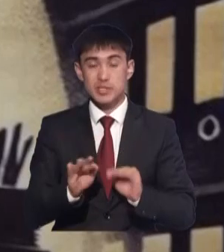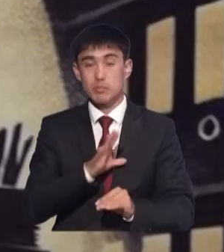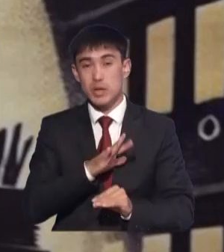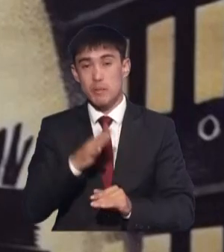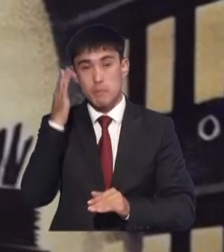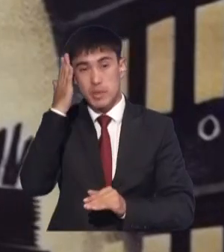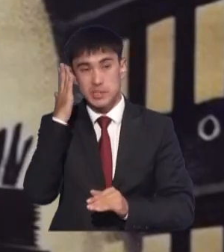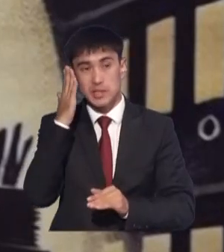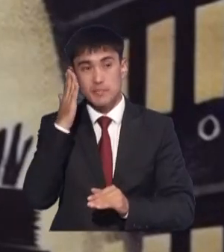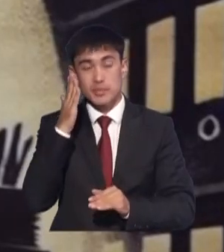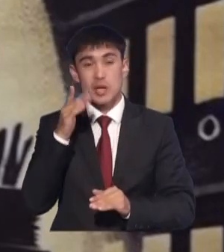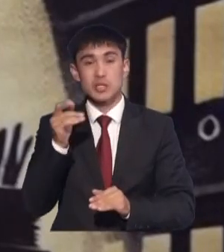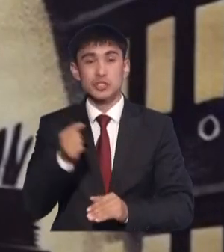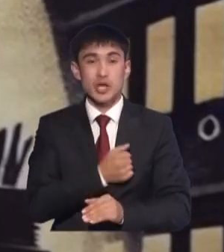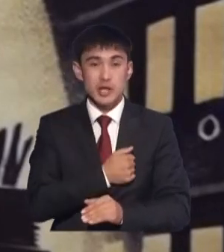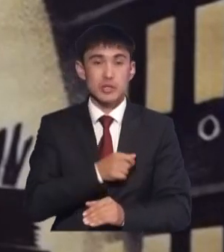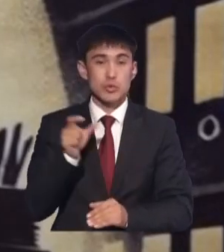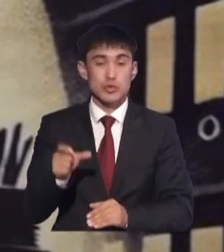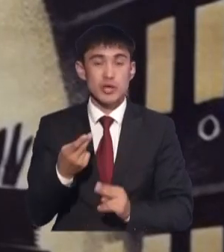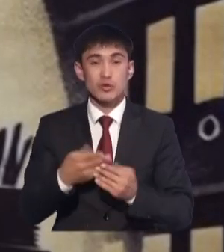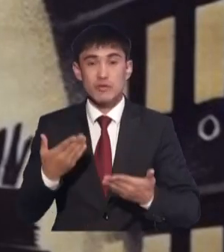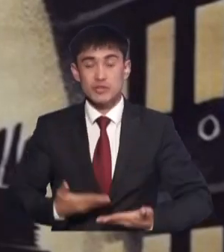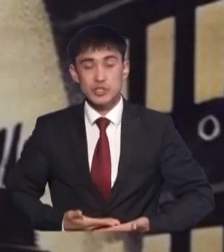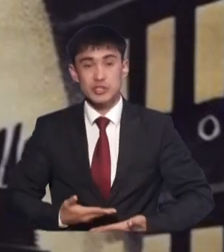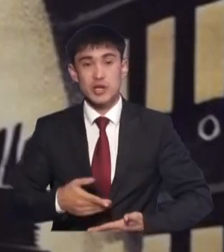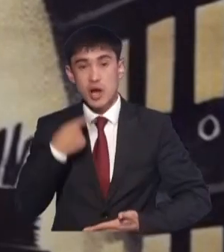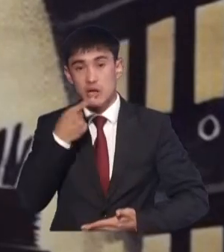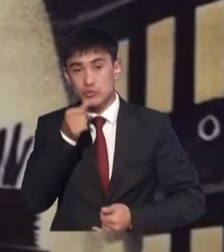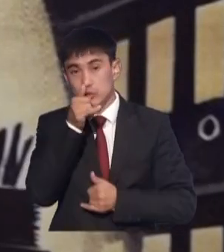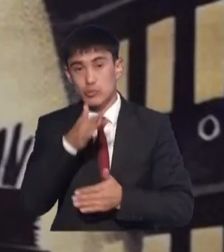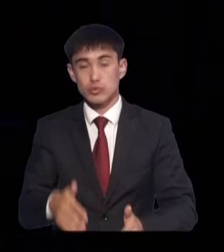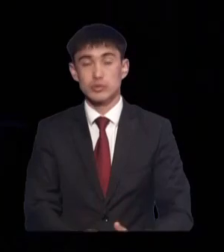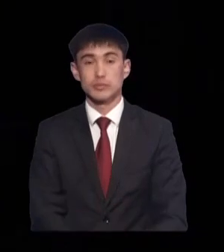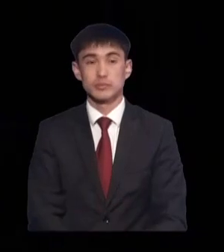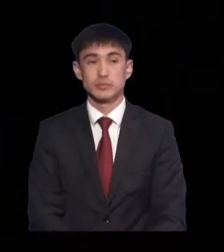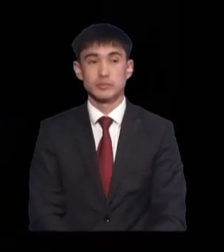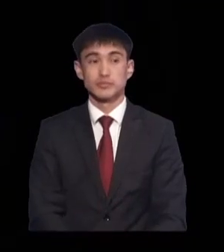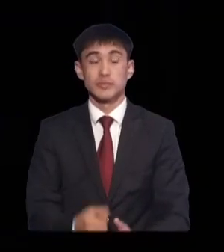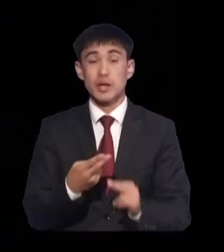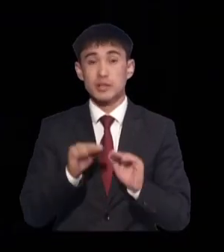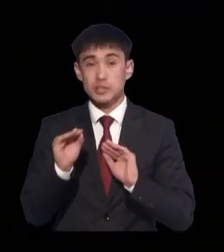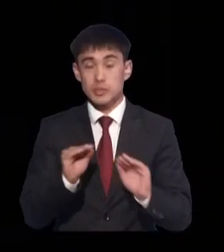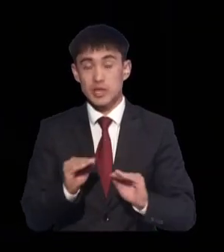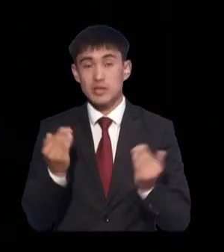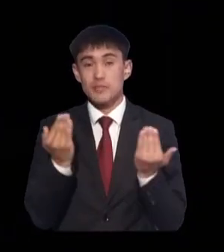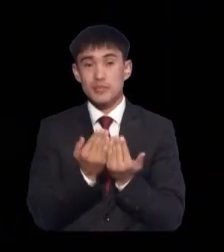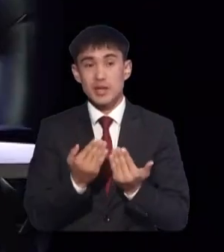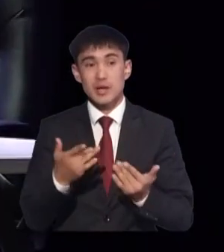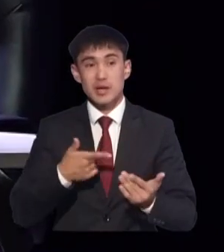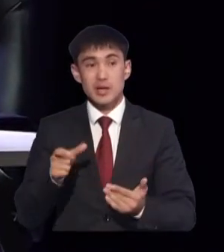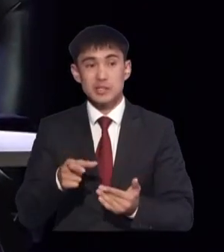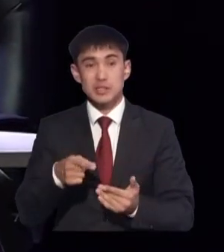отражены мысли и чаяния людей, которых они в жизни озвучить порой не могут. Этот спектакль призывает граждан не